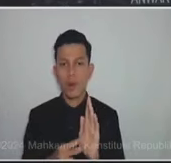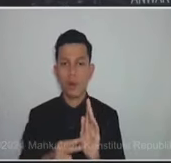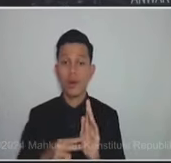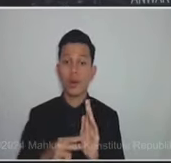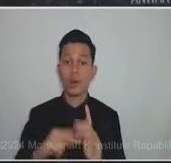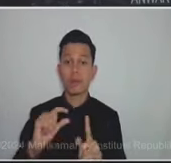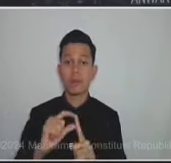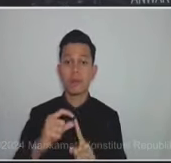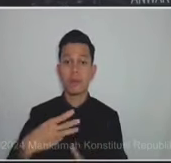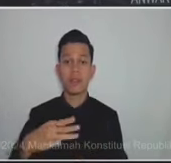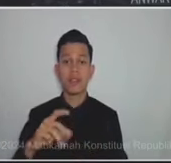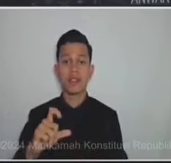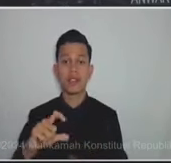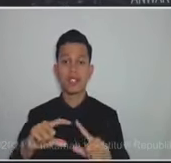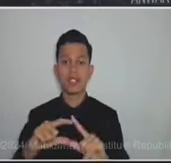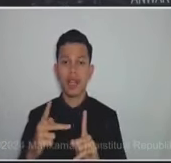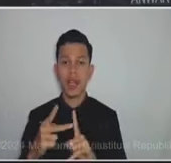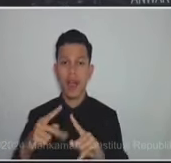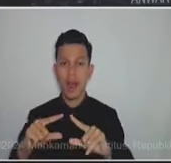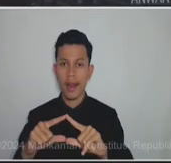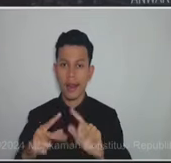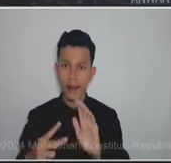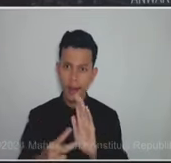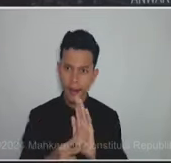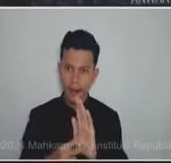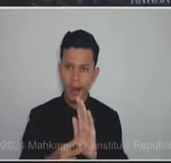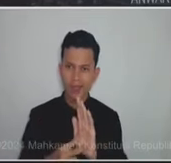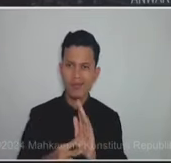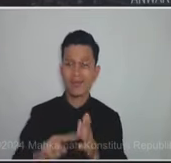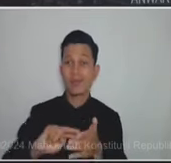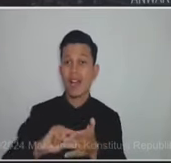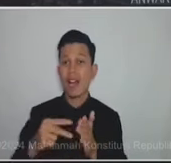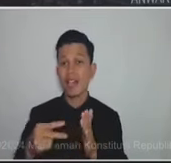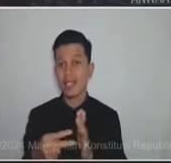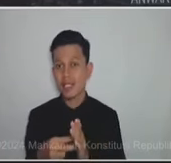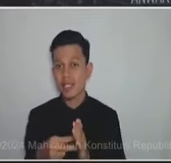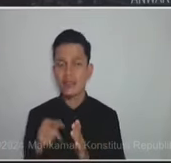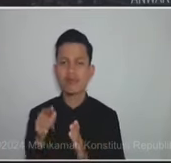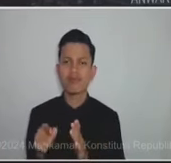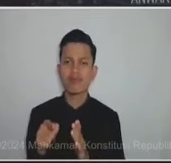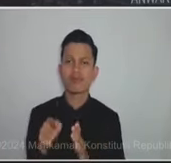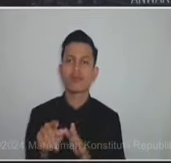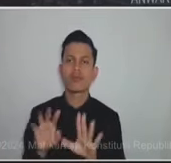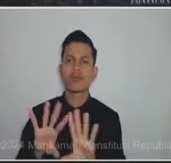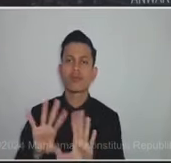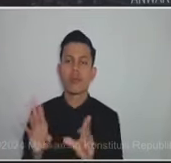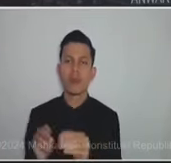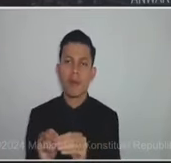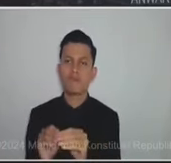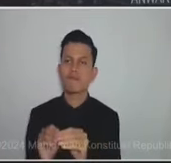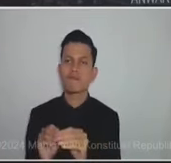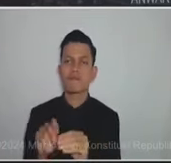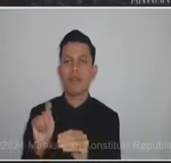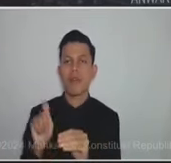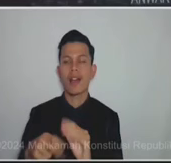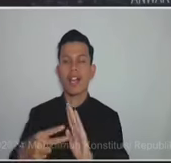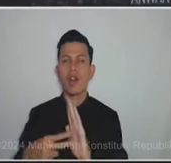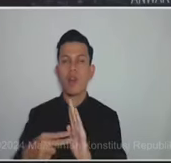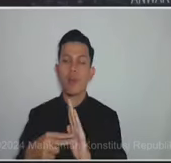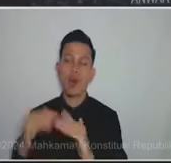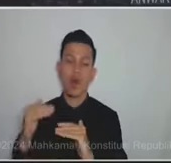yang bersangkutan menghasilkan angka pecahan maka dihitung